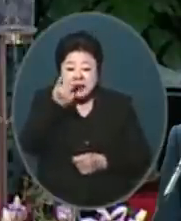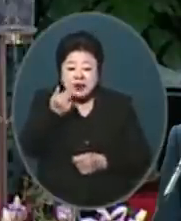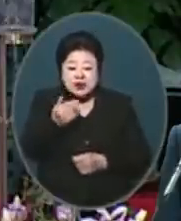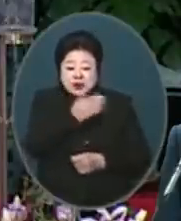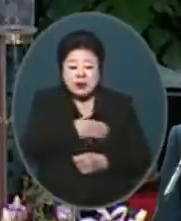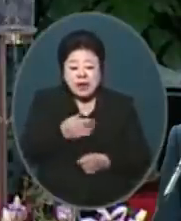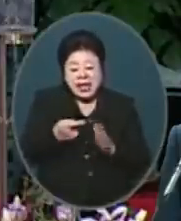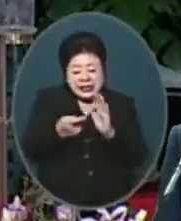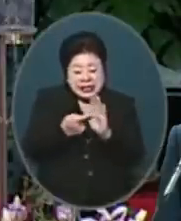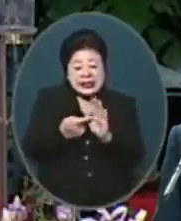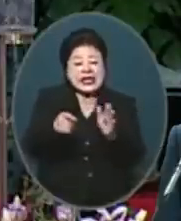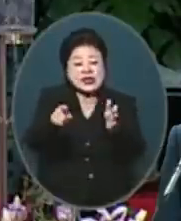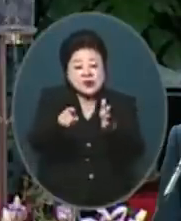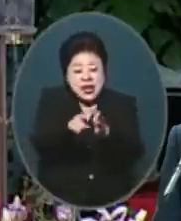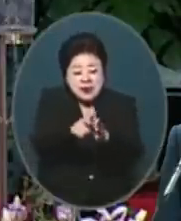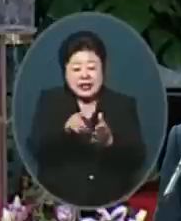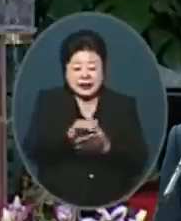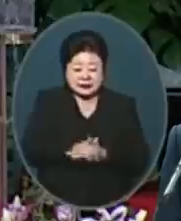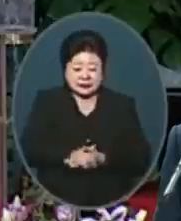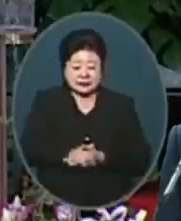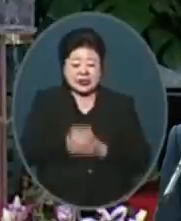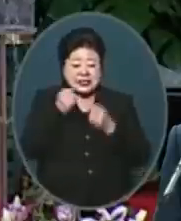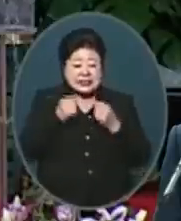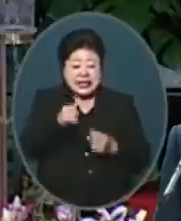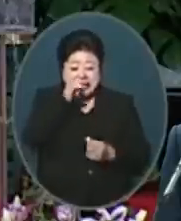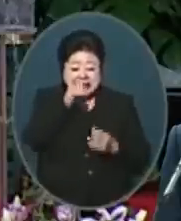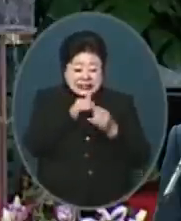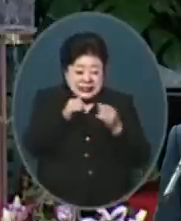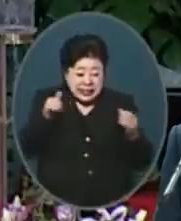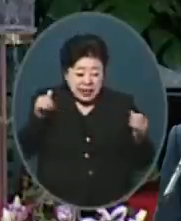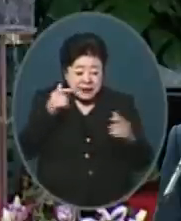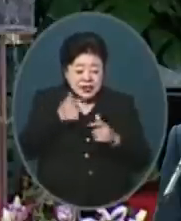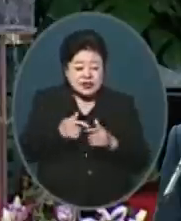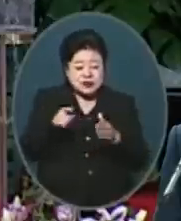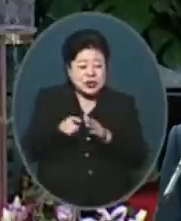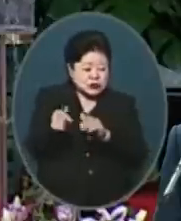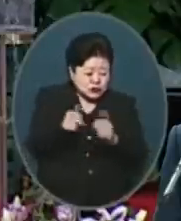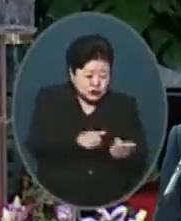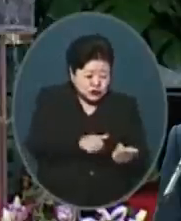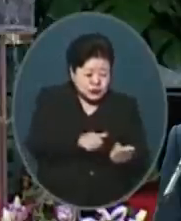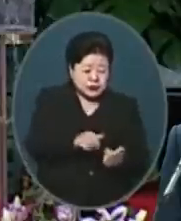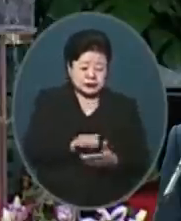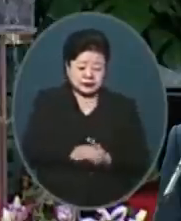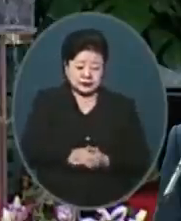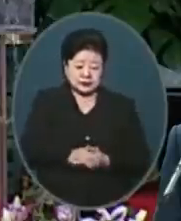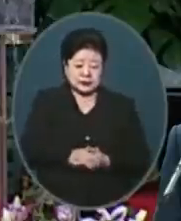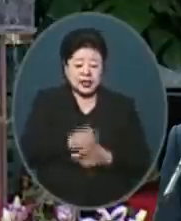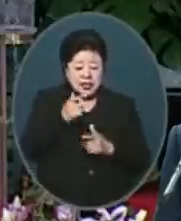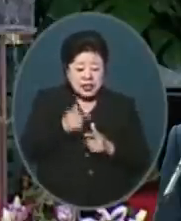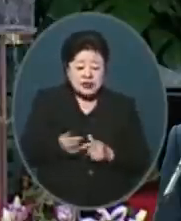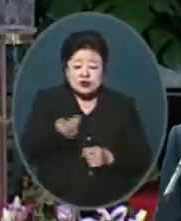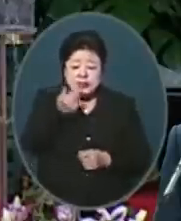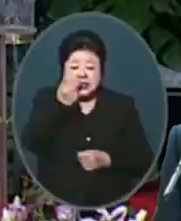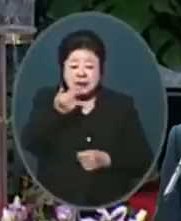몸에 나타나게 하려 합니다. 우리 살아있는 자가 항상 예수를 위하여 죽음에 넘겨지면 예수의 생명 또한 우리